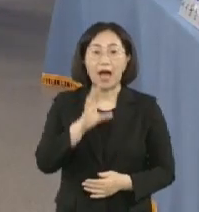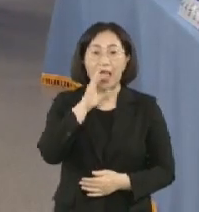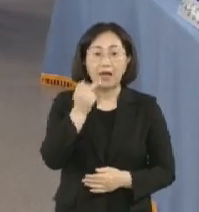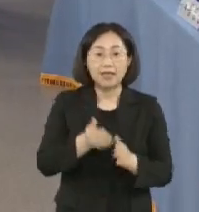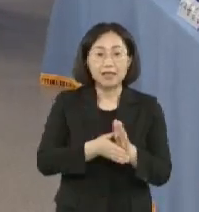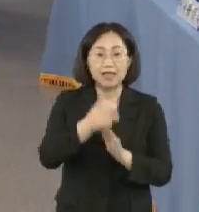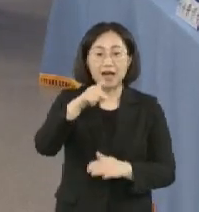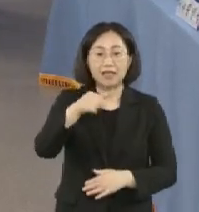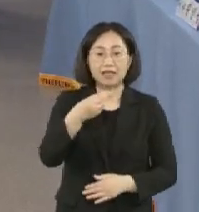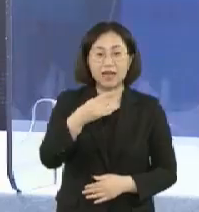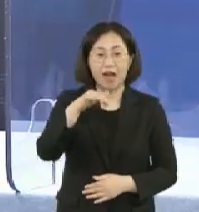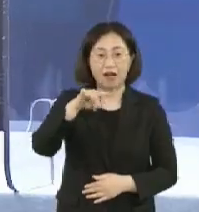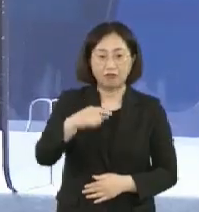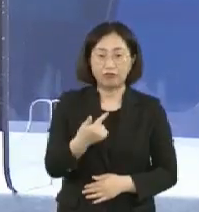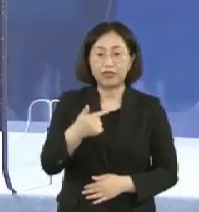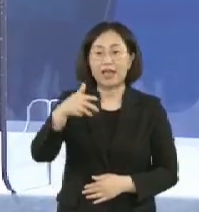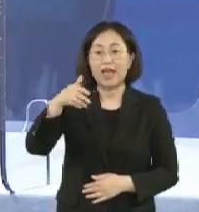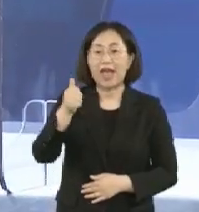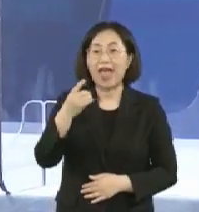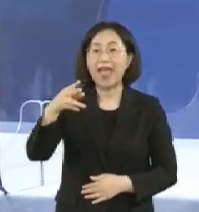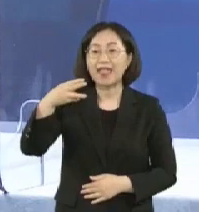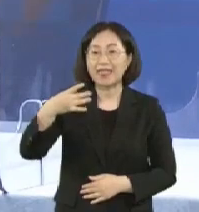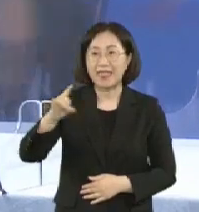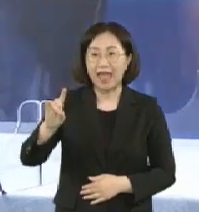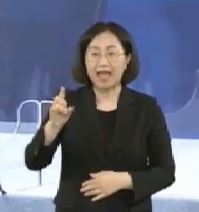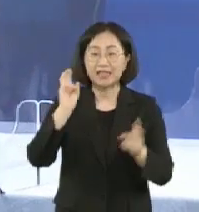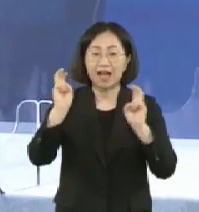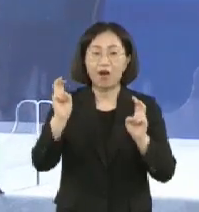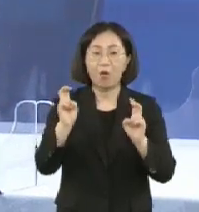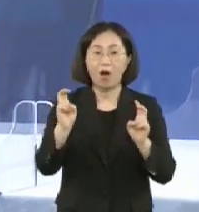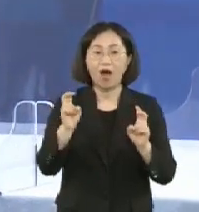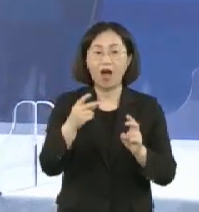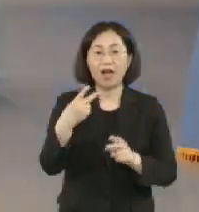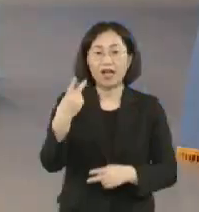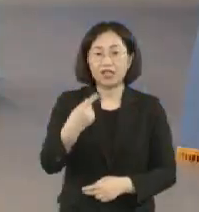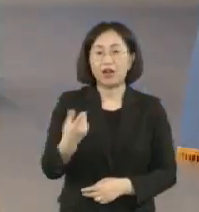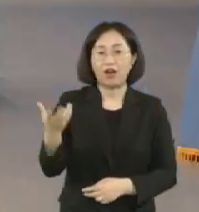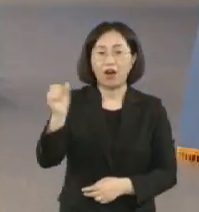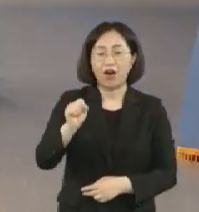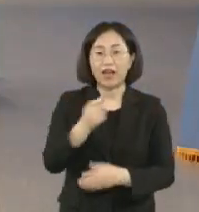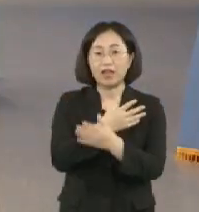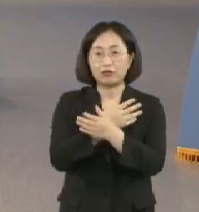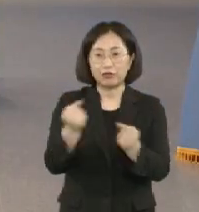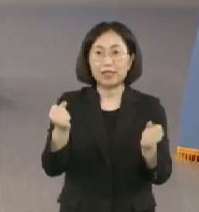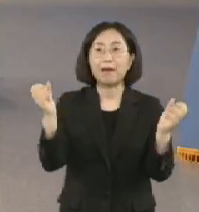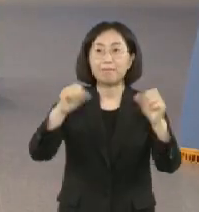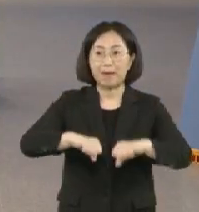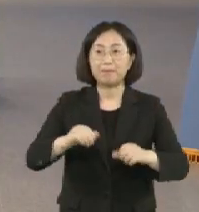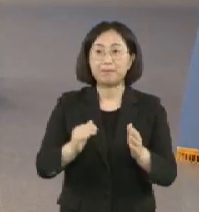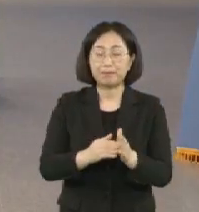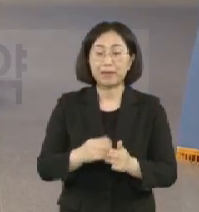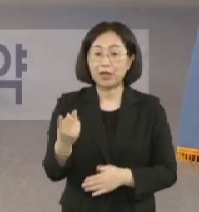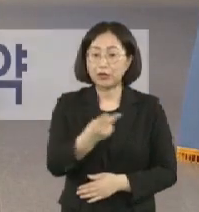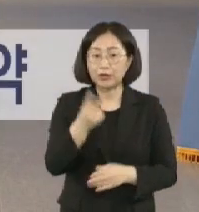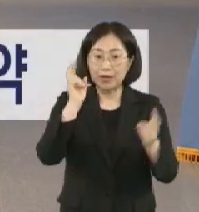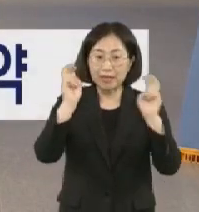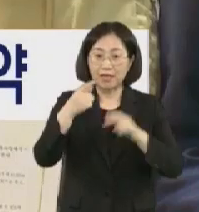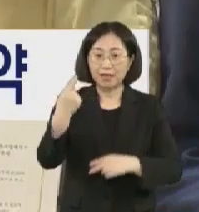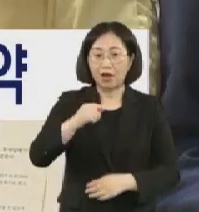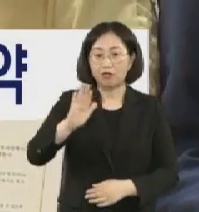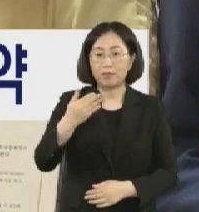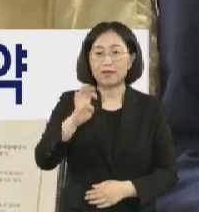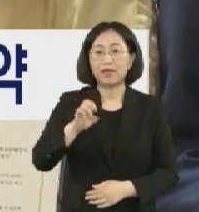아산 씨가 크라운 제가 해태 제가 등 두 회사와 1000억원 규모의 투자협약을 체결했습니다 2 회사는 지난